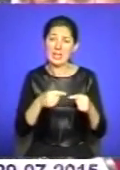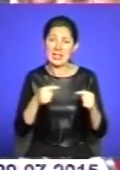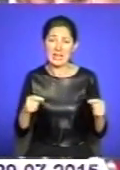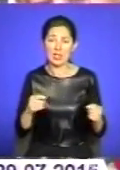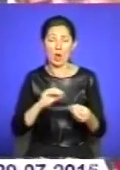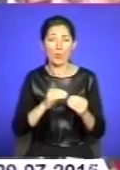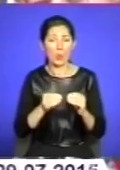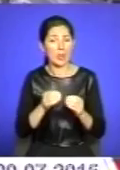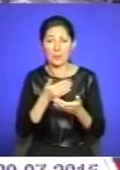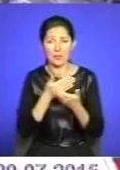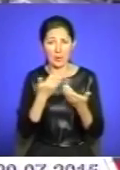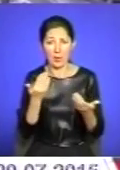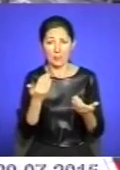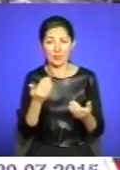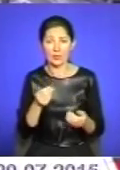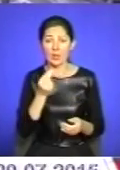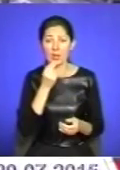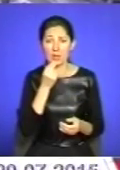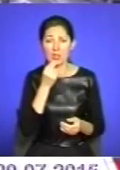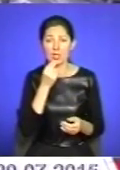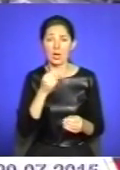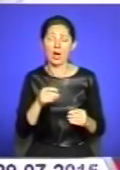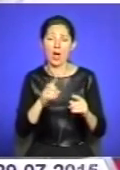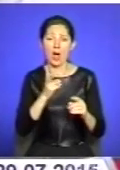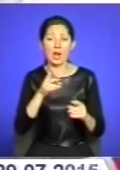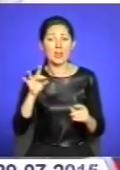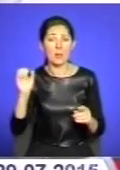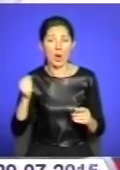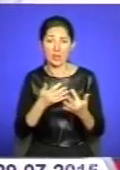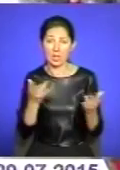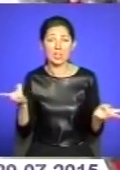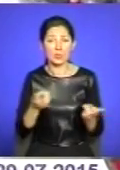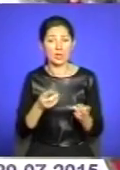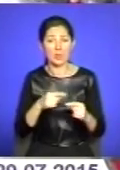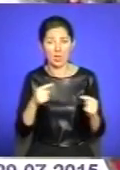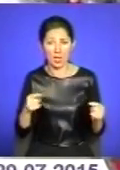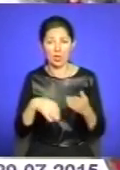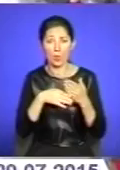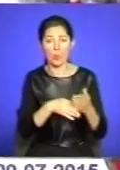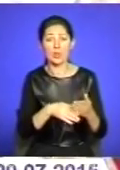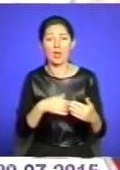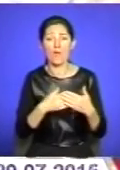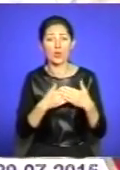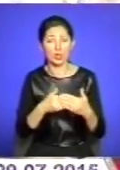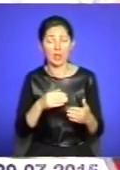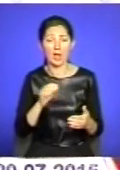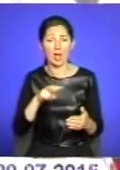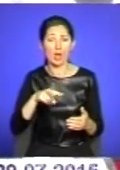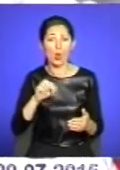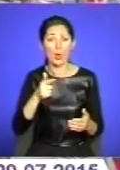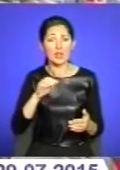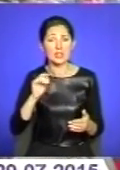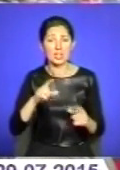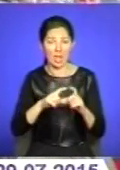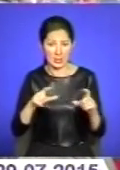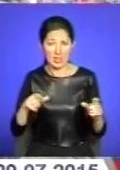проблем як такових немає. Їжею, карематами та іншими потрібними речами на фронті допомогли волонтери логістичного центру допомоги бійцям АТО.